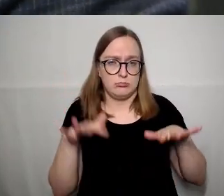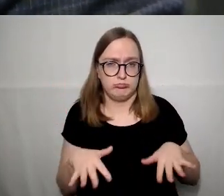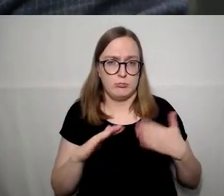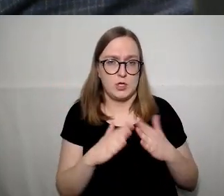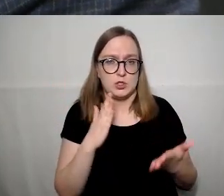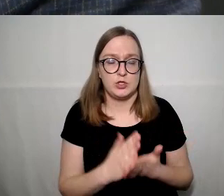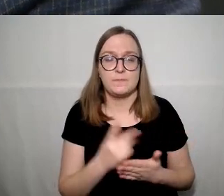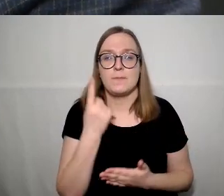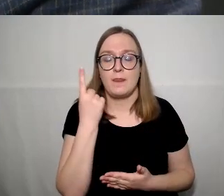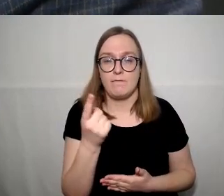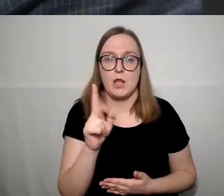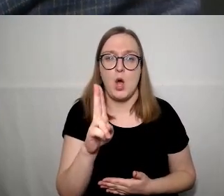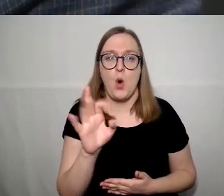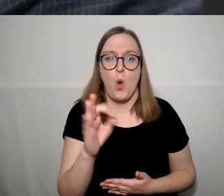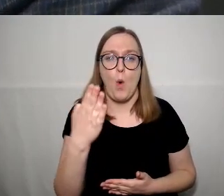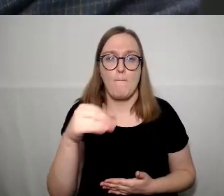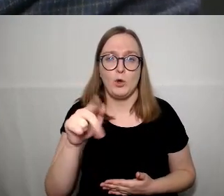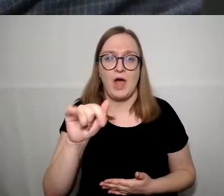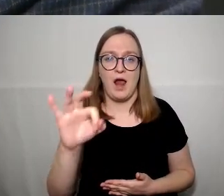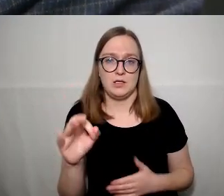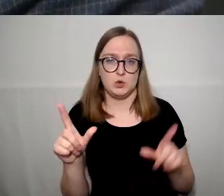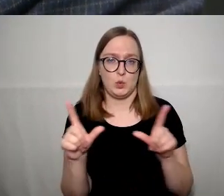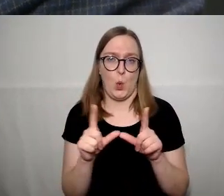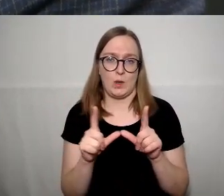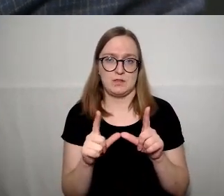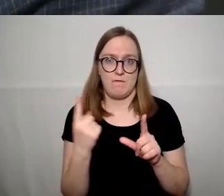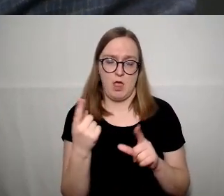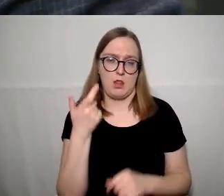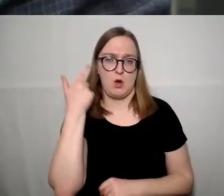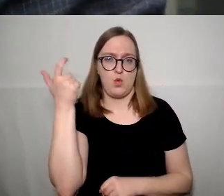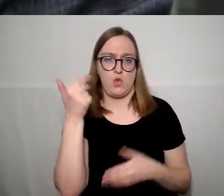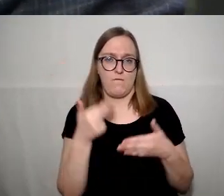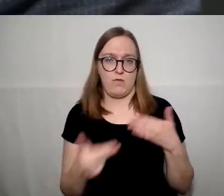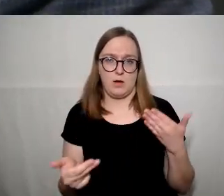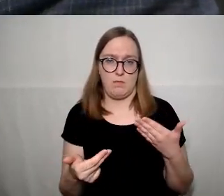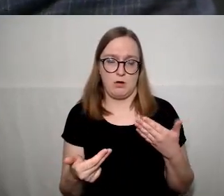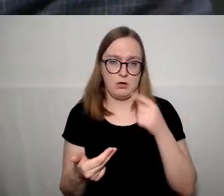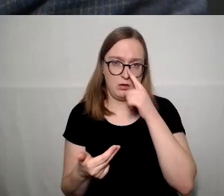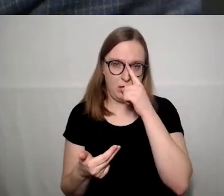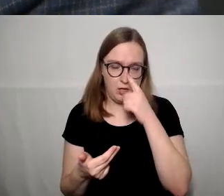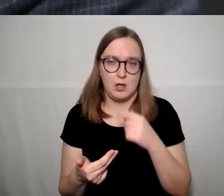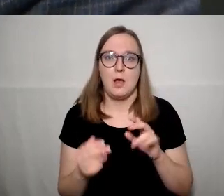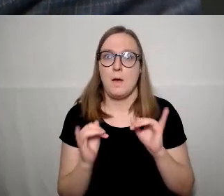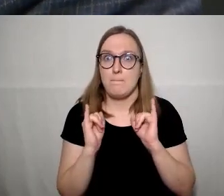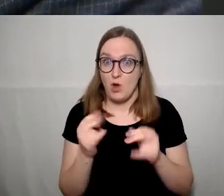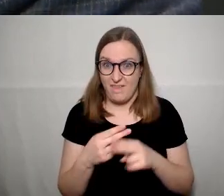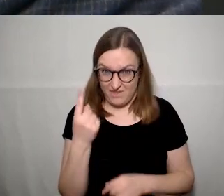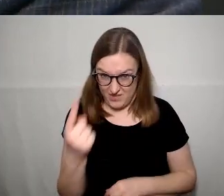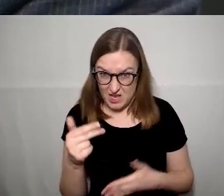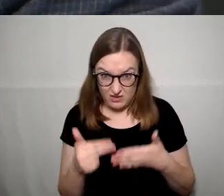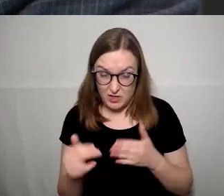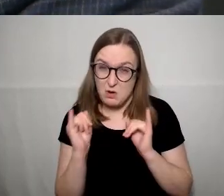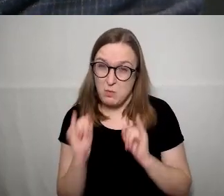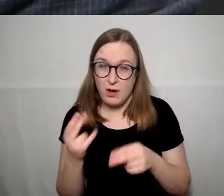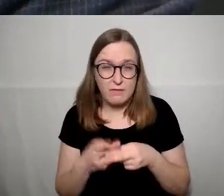Elektrėnų komunalinis ūkis, monopolistas, ir blogai yra ne tai, kad jie yra monopolistai, o blogai yra tai, kad tai yra